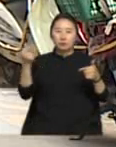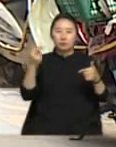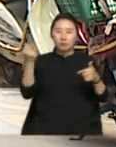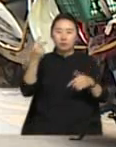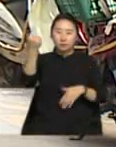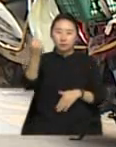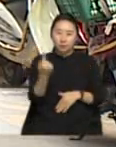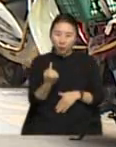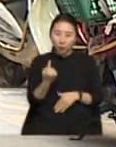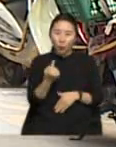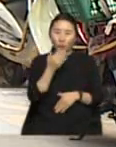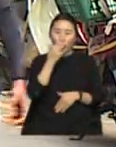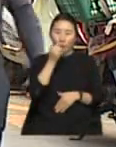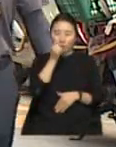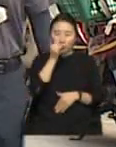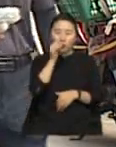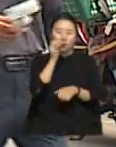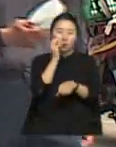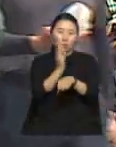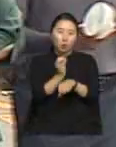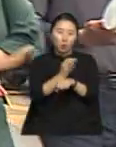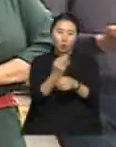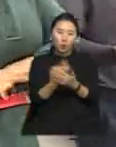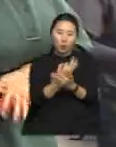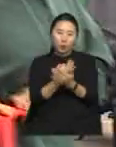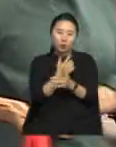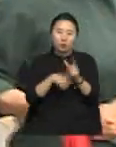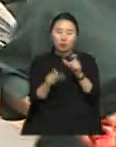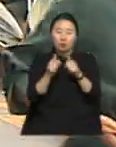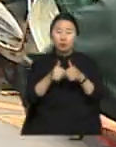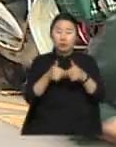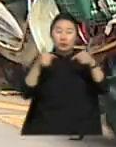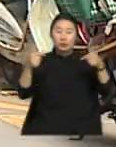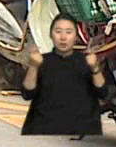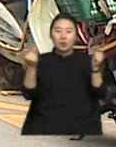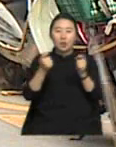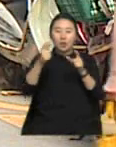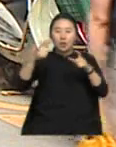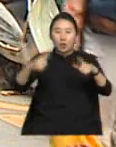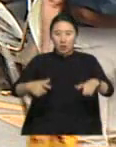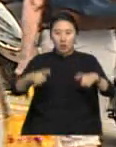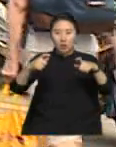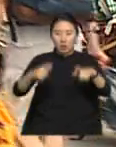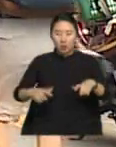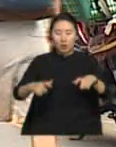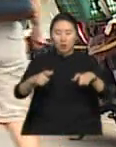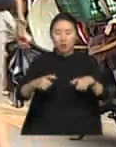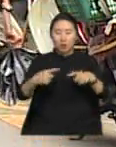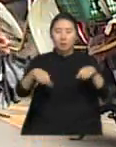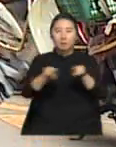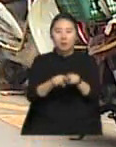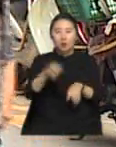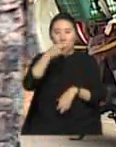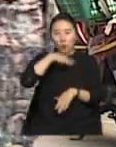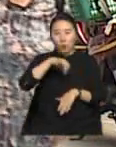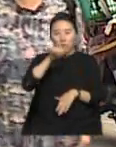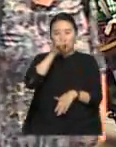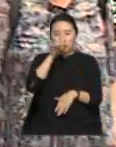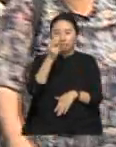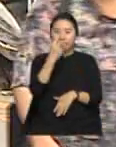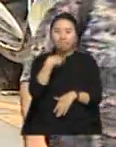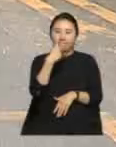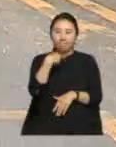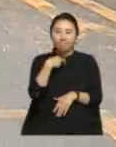높아져 매출 증가로 이어지고 함께 인근 지역도 동일한 파급 효과를 누리는 것이 상권